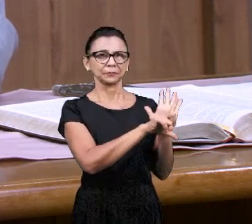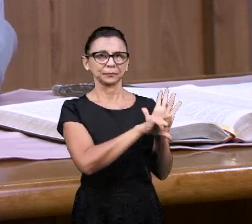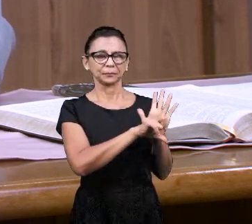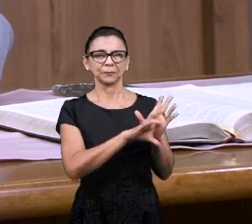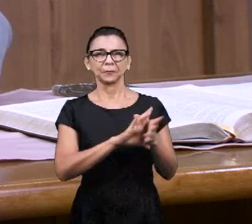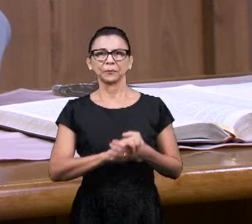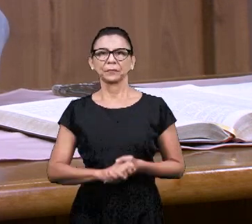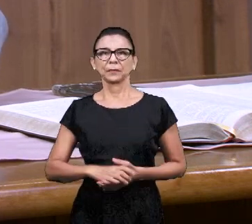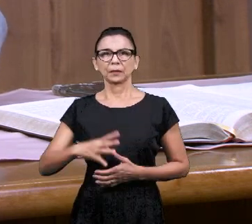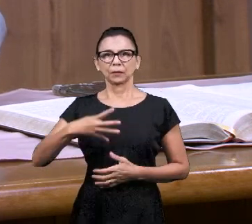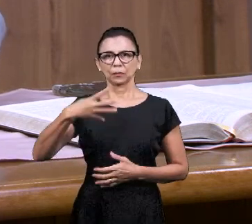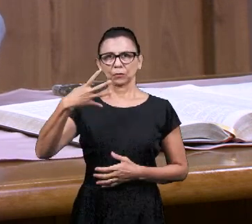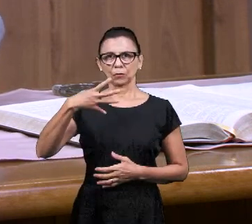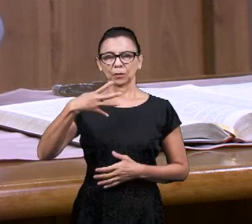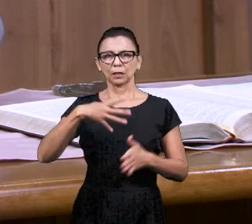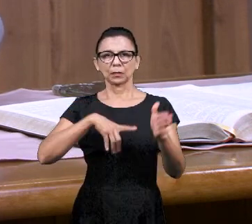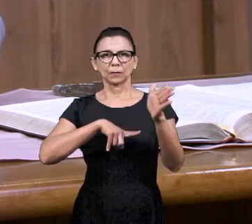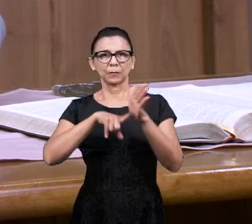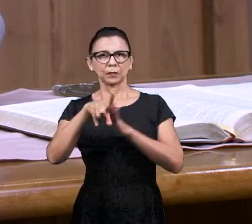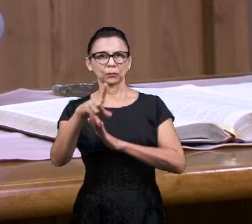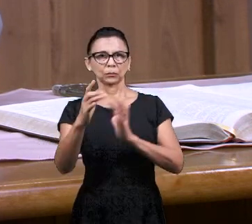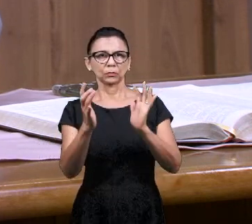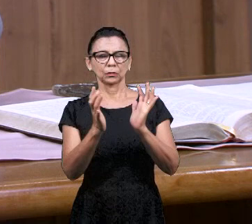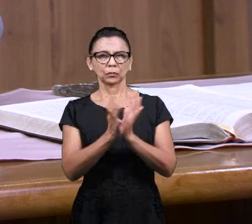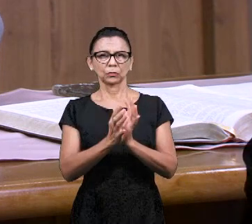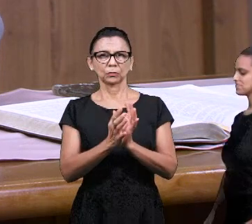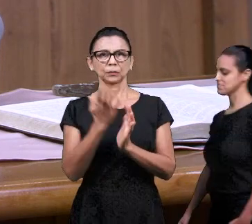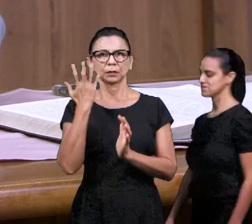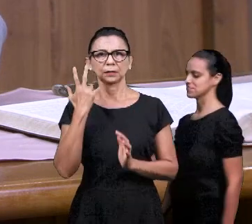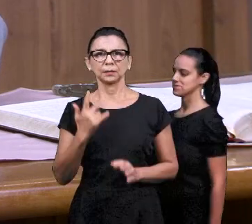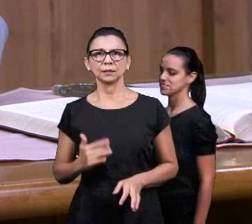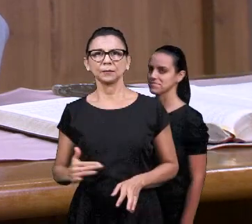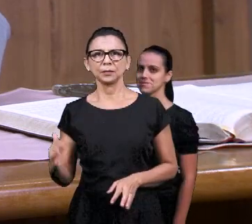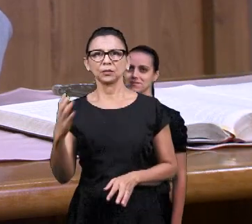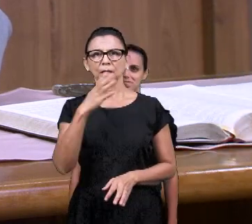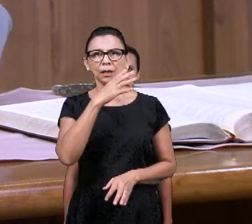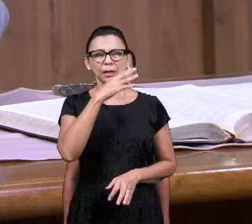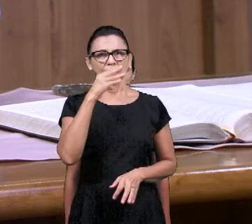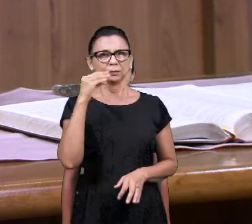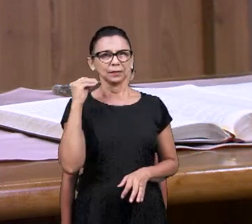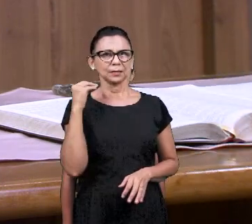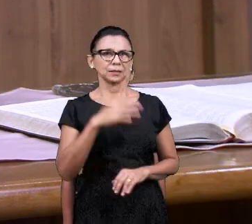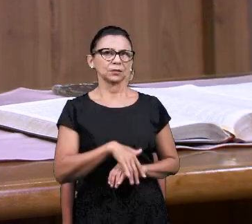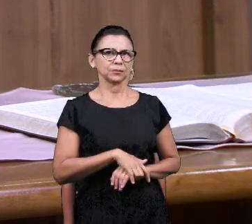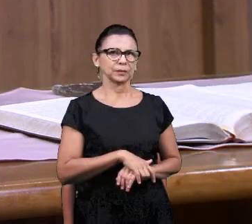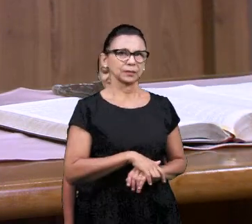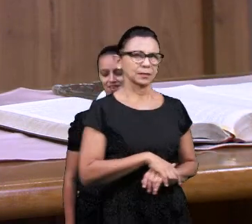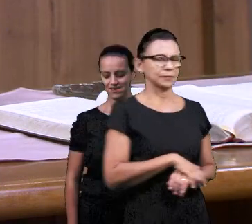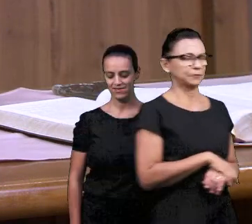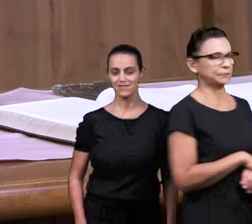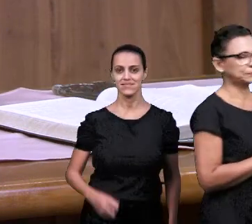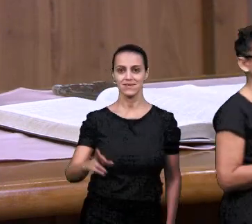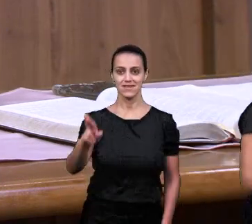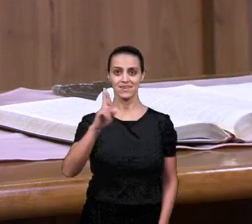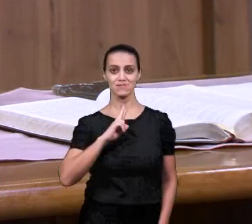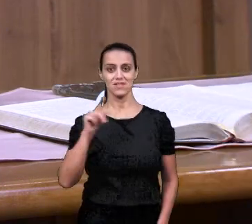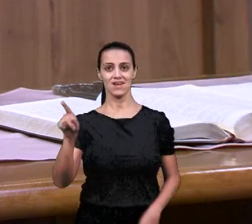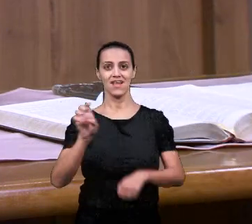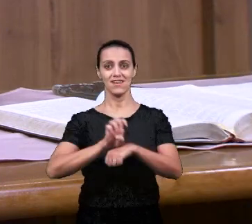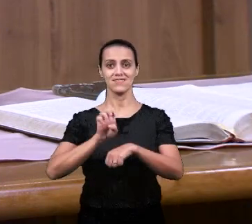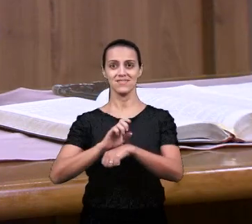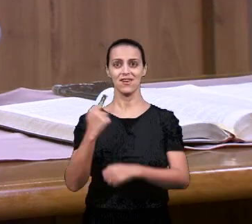pour cette 4e question, encore destinée aux enfants intermédiaires et adolescents, celui qui va nous répondre, c'est l'État